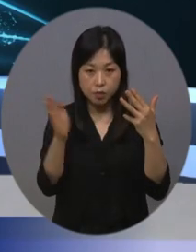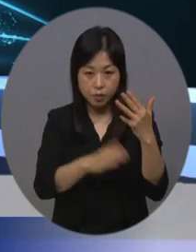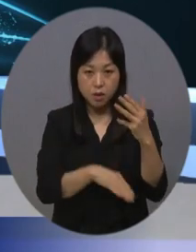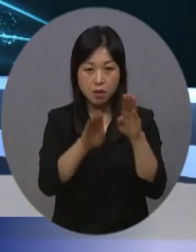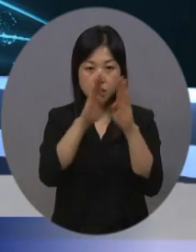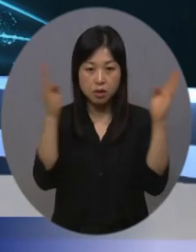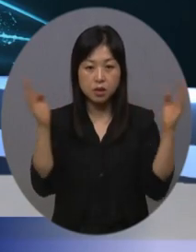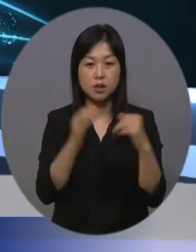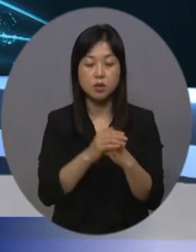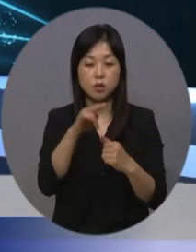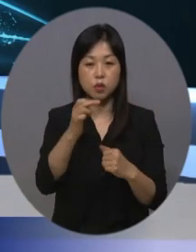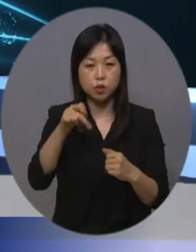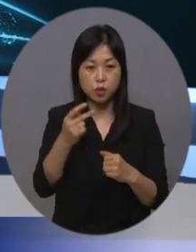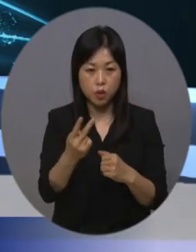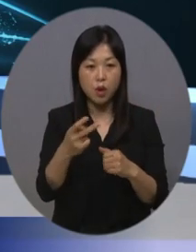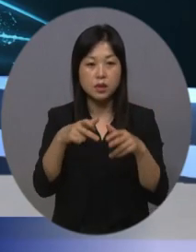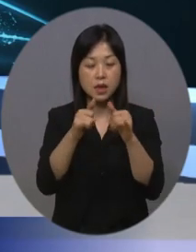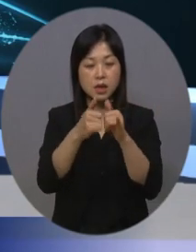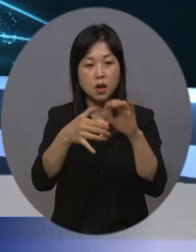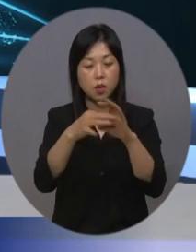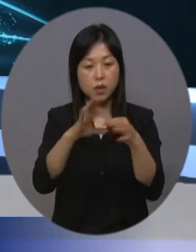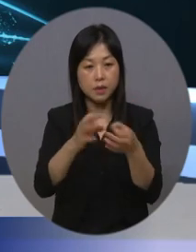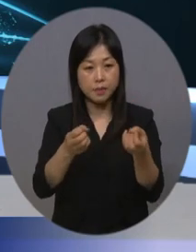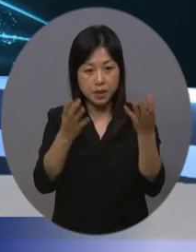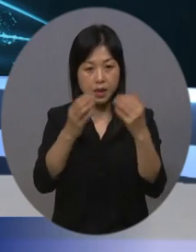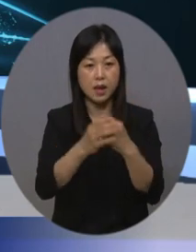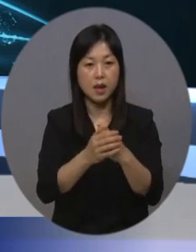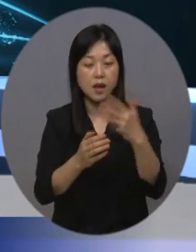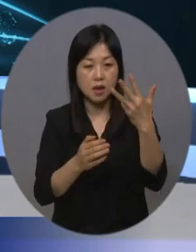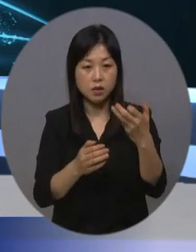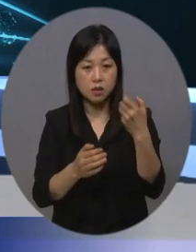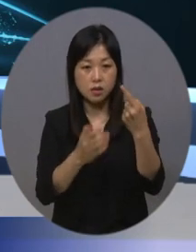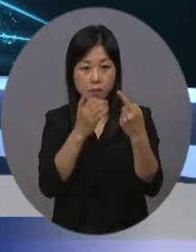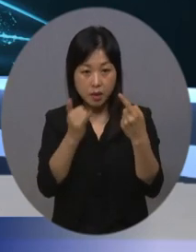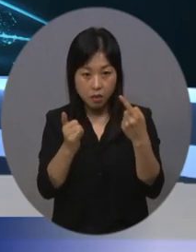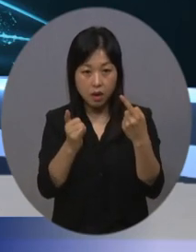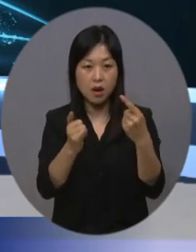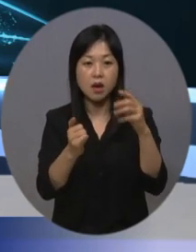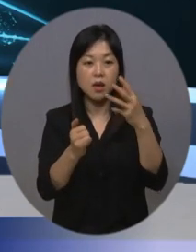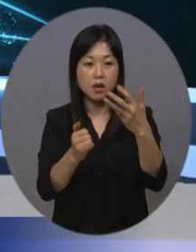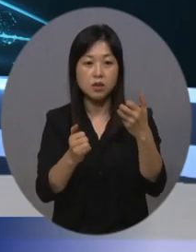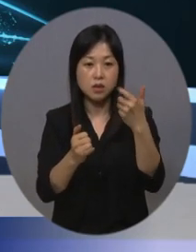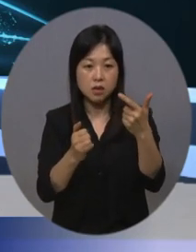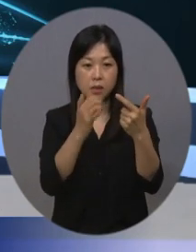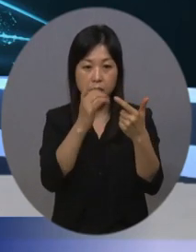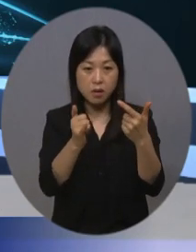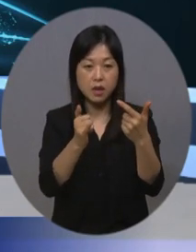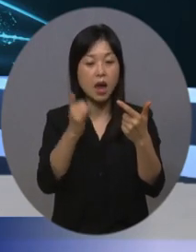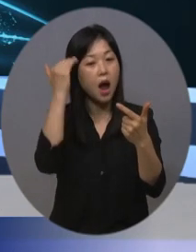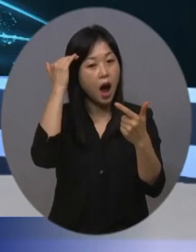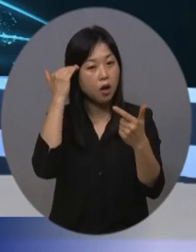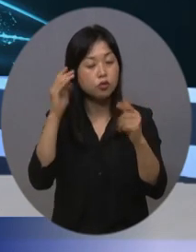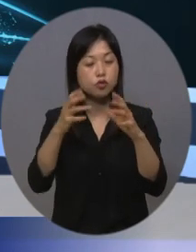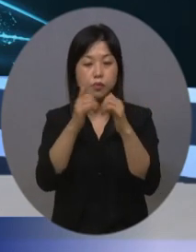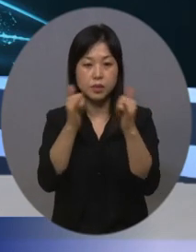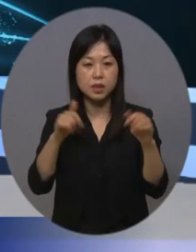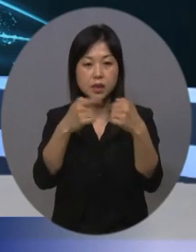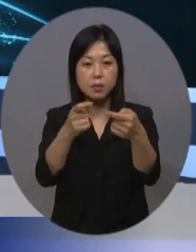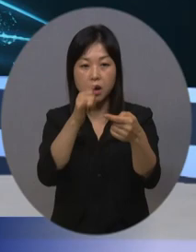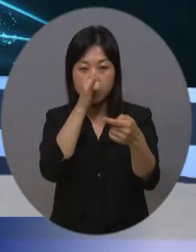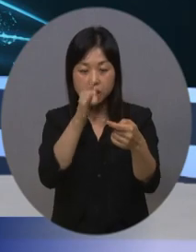패럴림픽에 86명의 대한민국 선수가 참가합니다. 그간 열정과 노력을 쏟아부은 선수